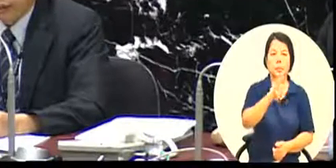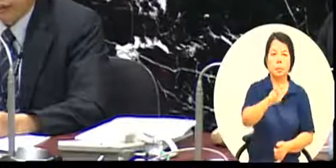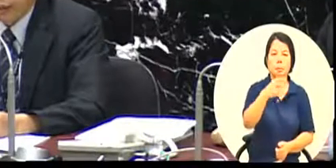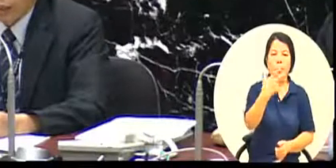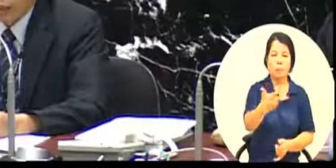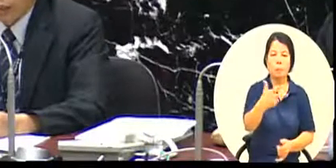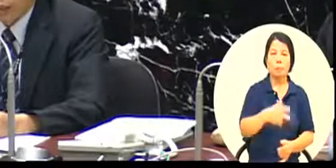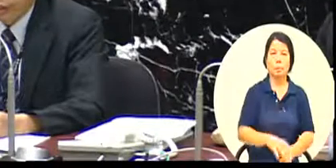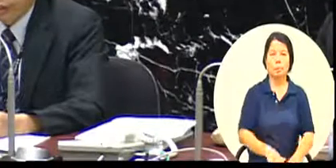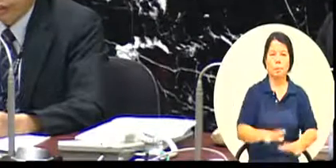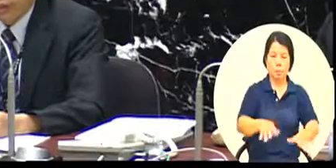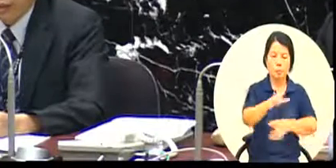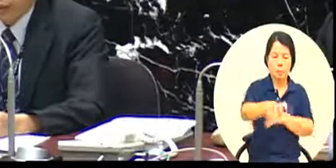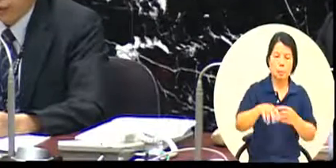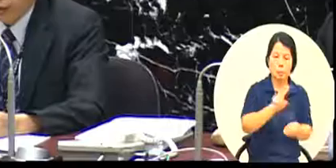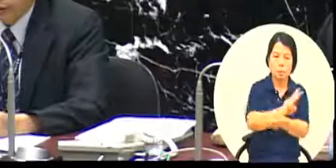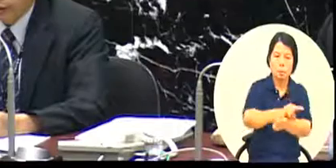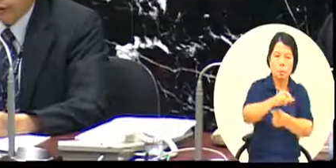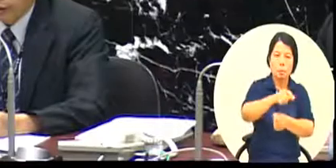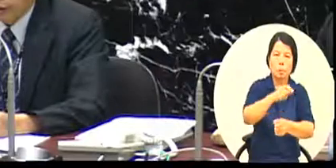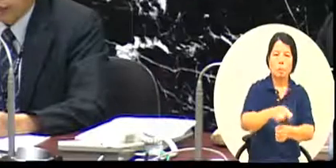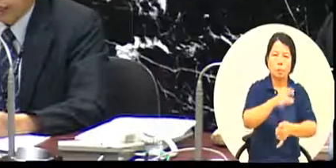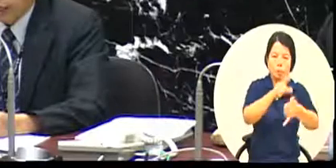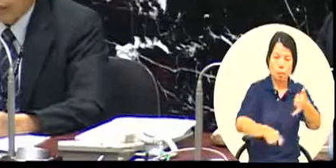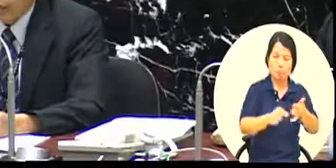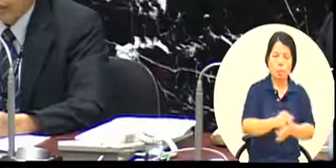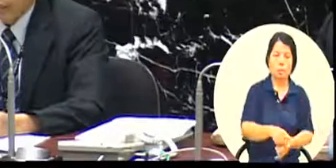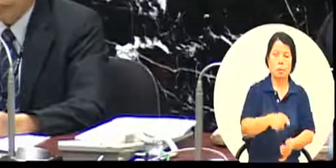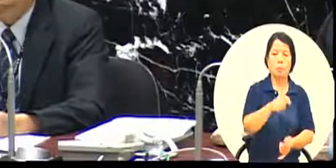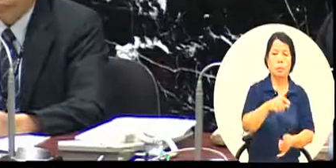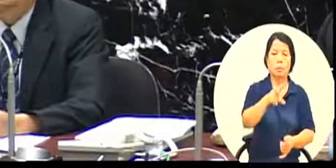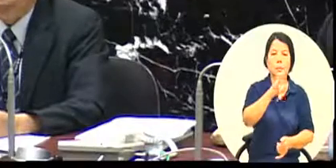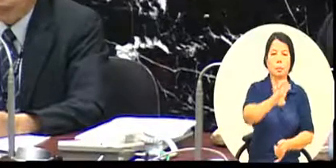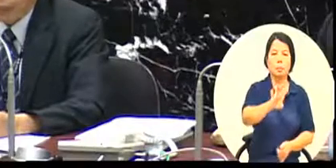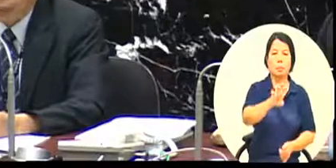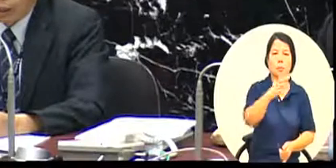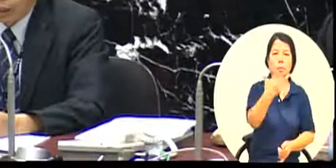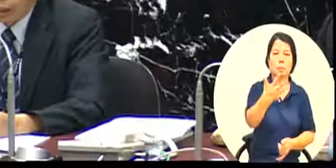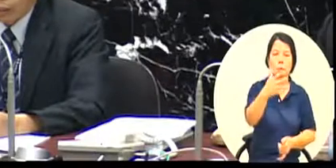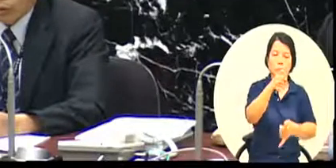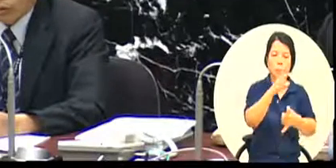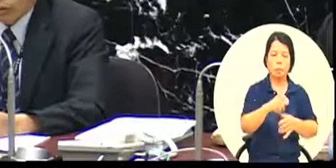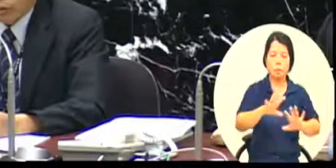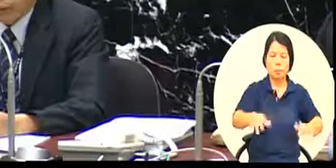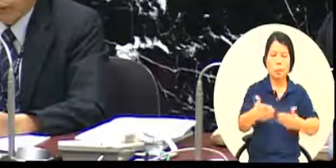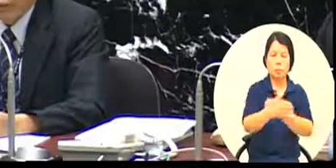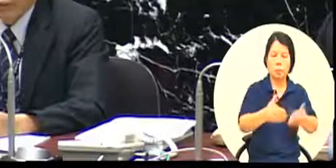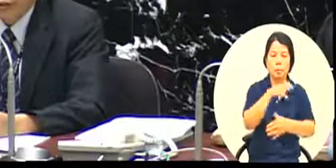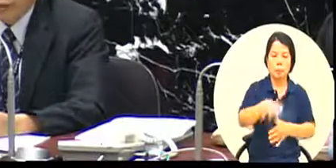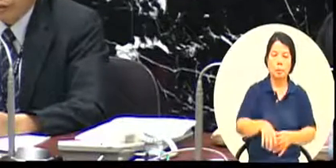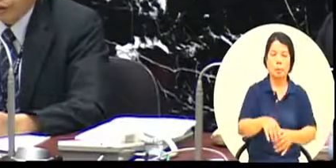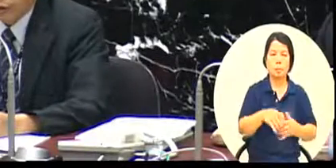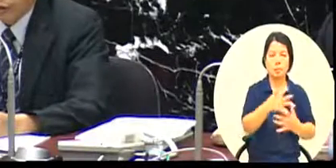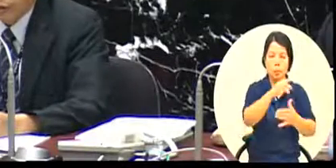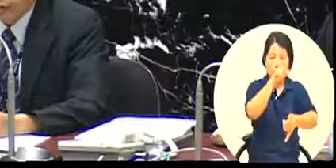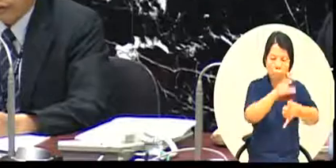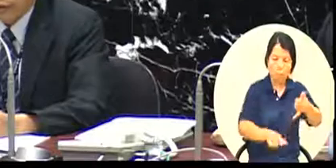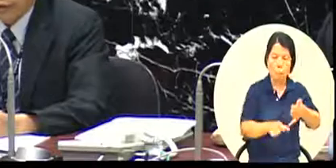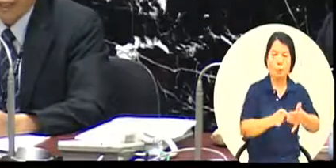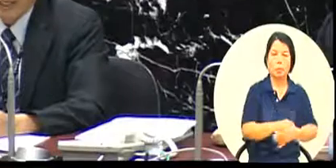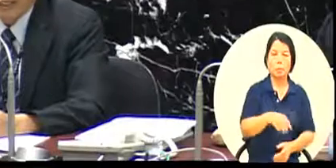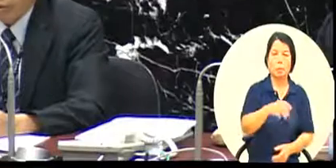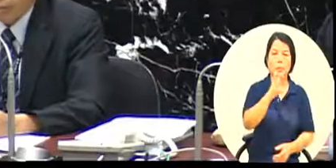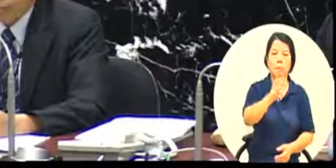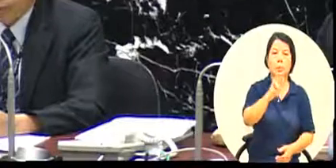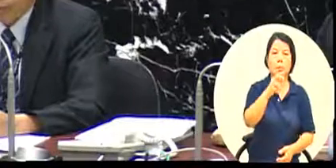七案；农林类编号一至四十八号，四十八案；交通类编号一至三十七号，三